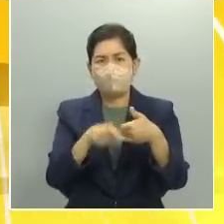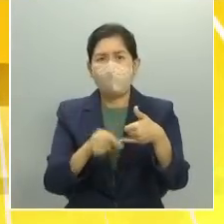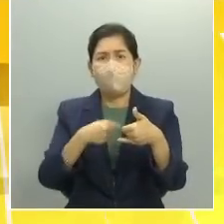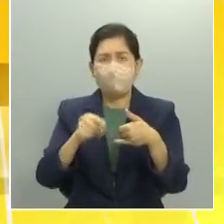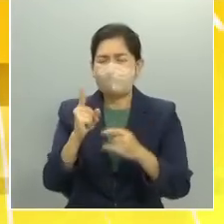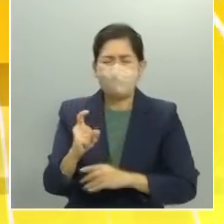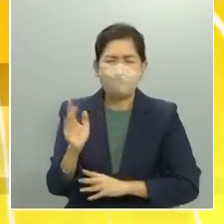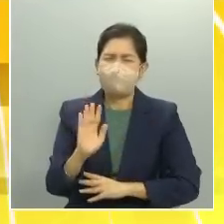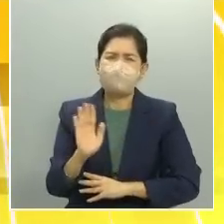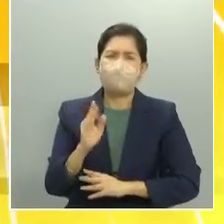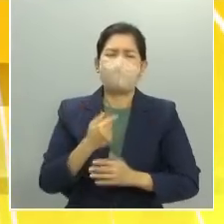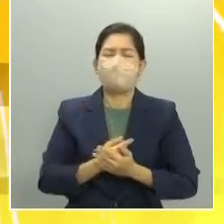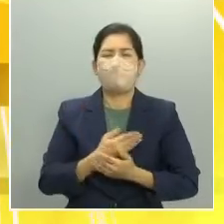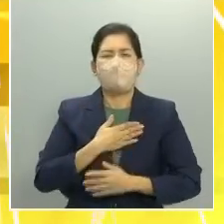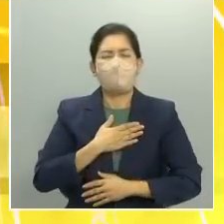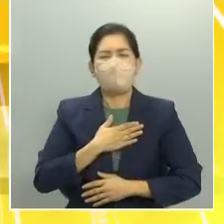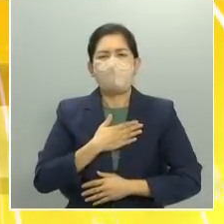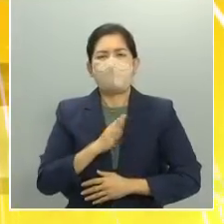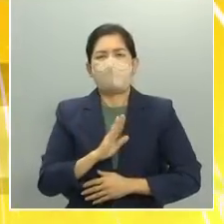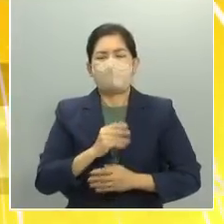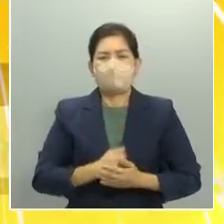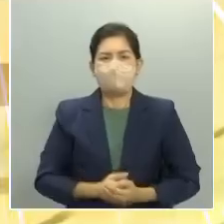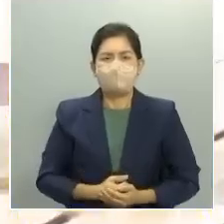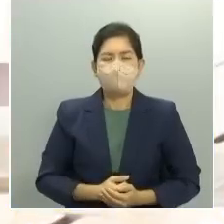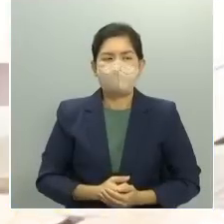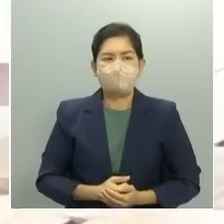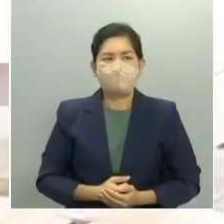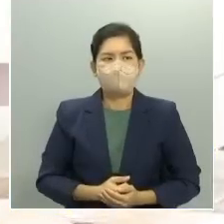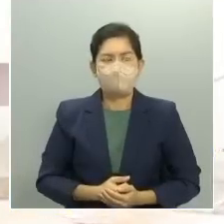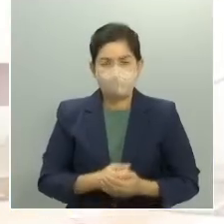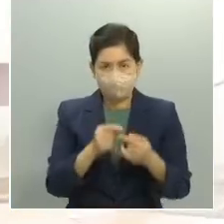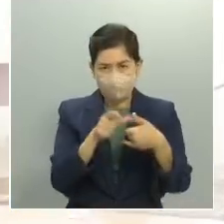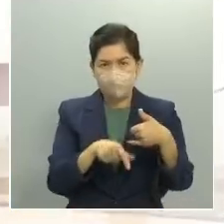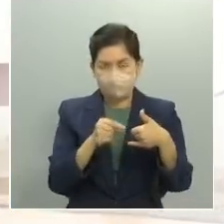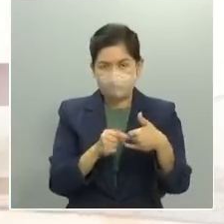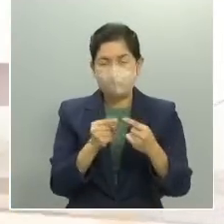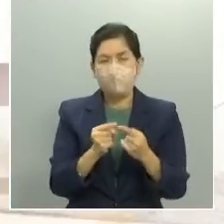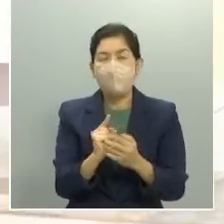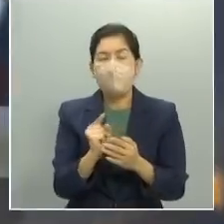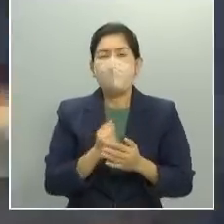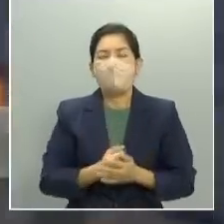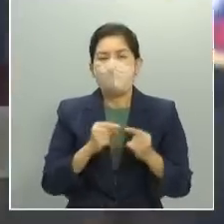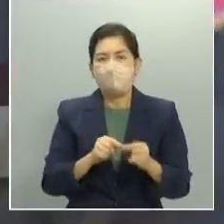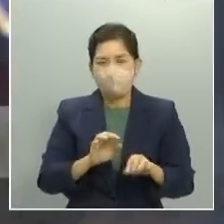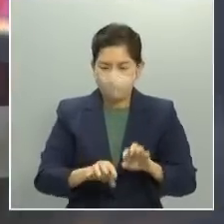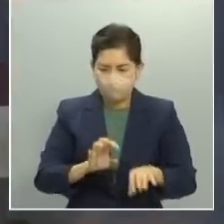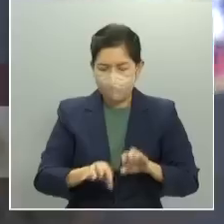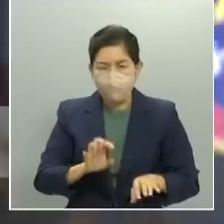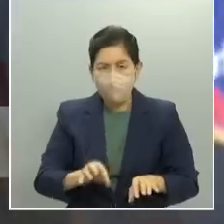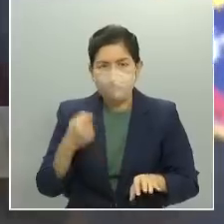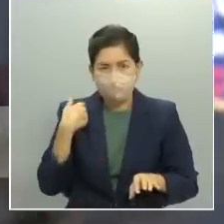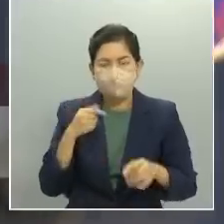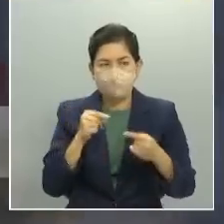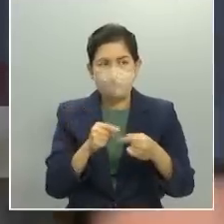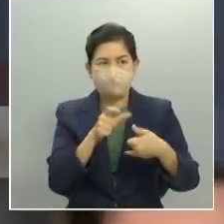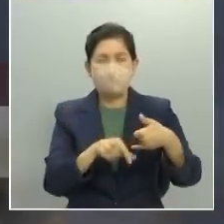หนู นั่นแหละครับท่านผู้ชมครับขณะที่มือคีย์บอร์ดซึ่งเสียชีวิตในที่เกิดเหตุเห็นว่ารายนี้เ